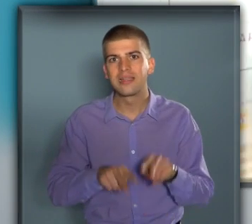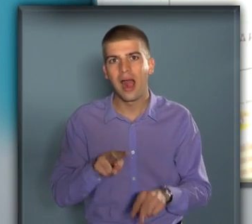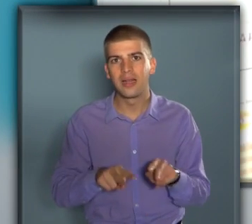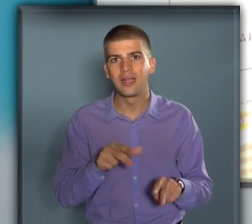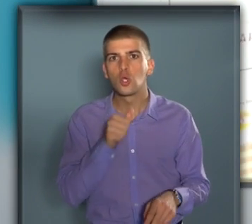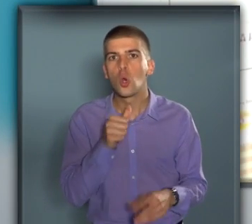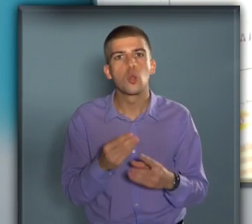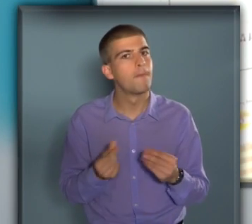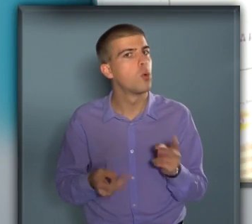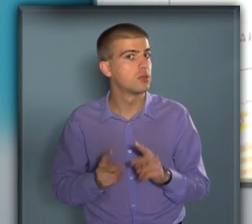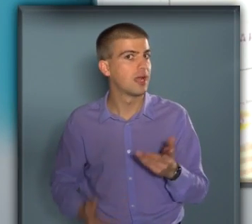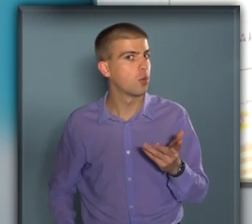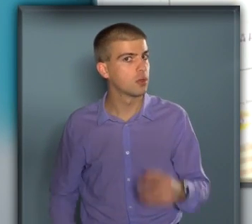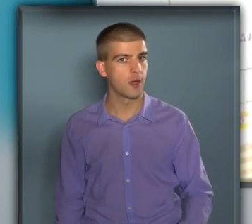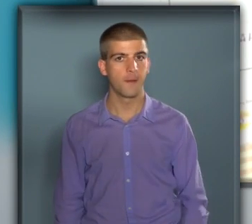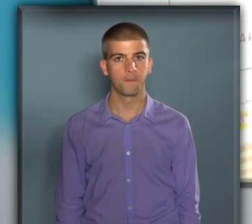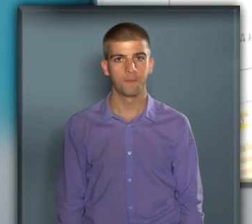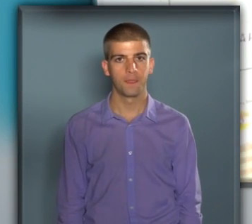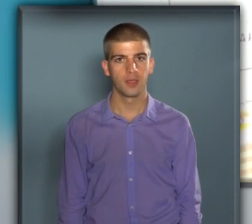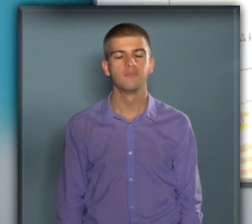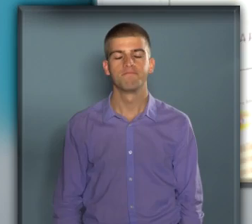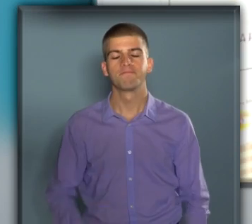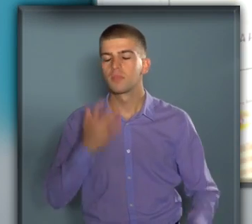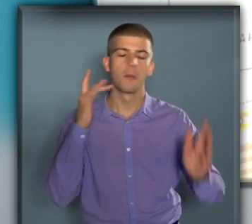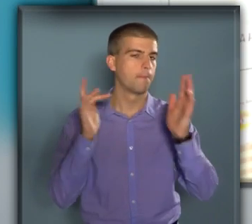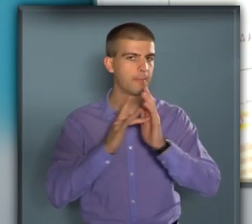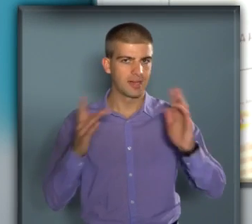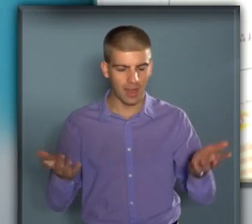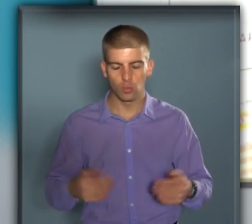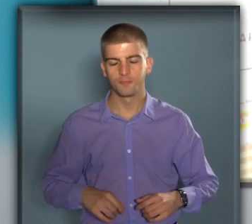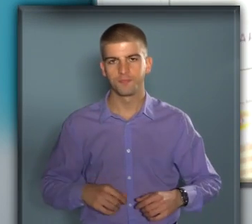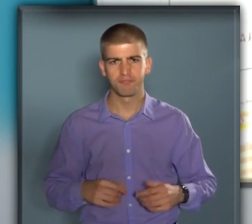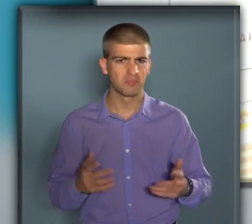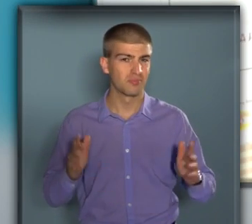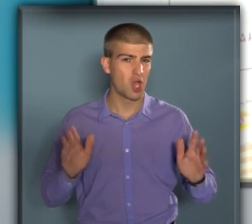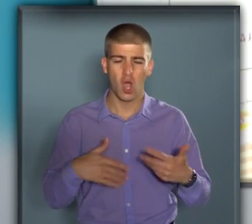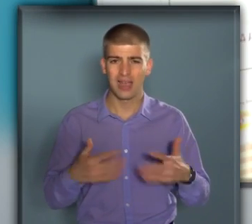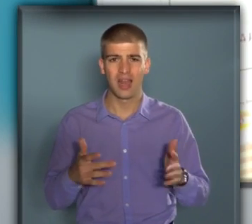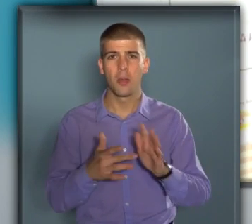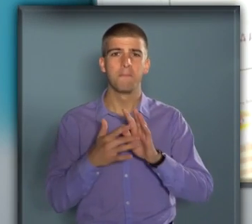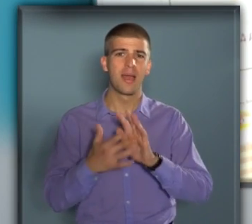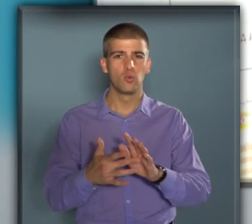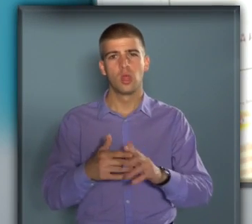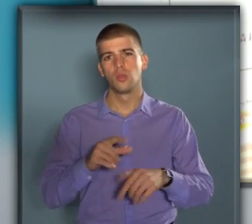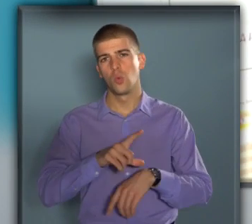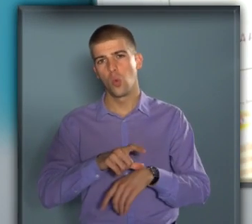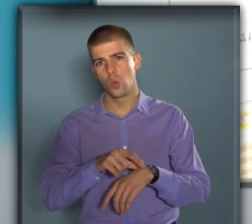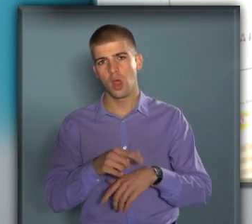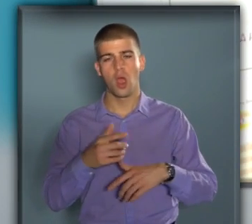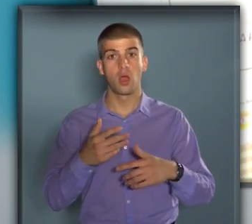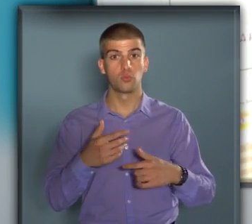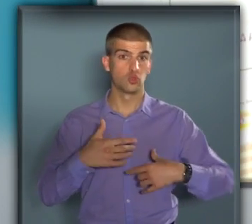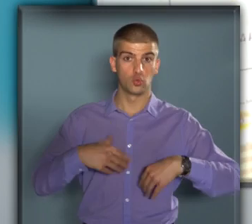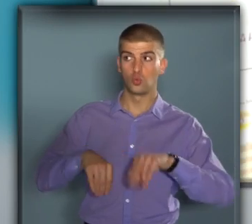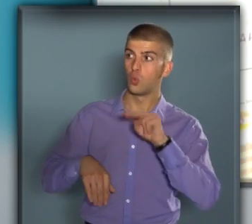mondjuk? Például olyankor, amikor ülünk egy bármilyen bemutató órán, akár